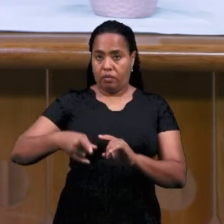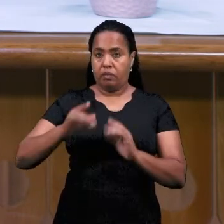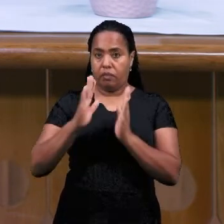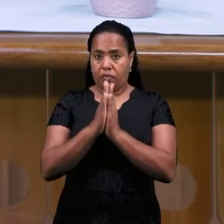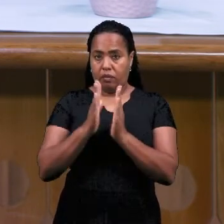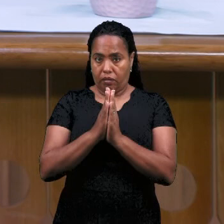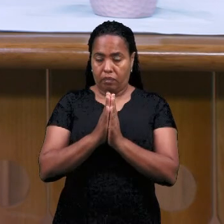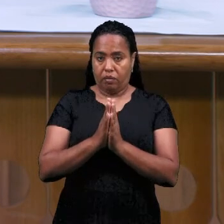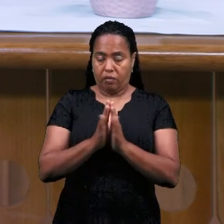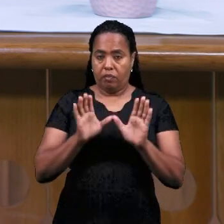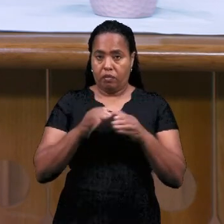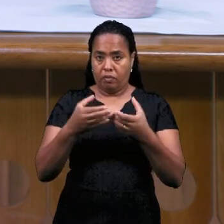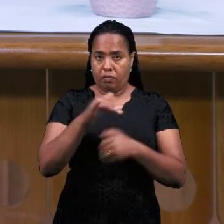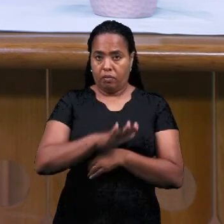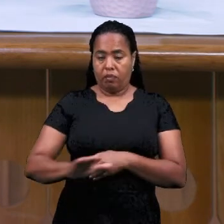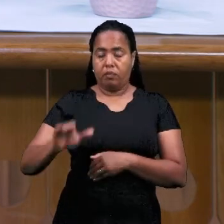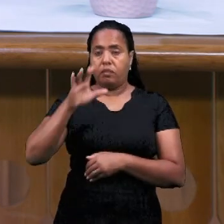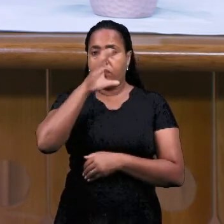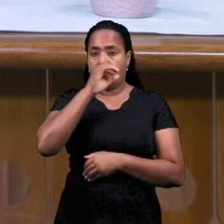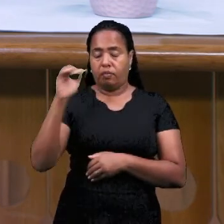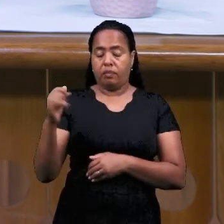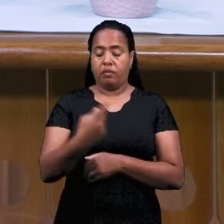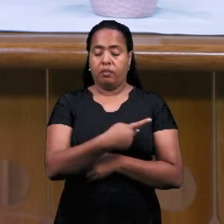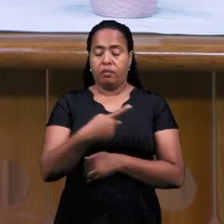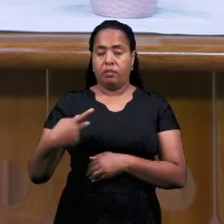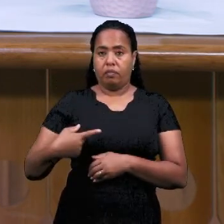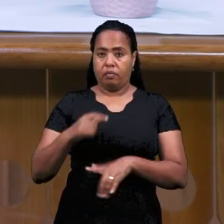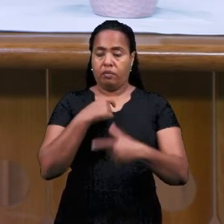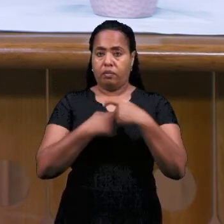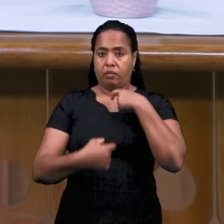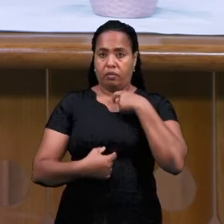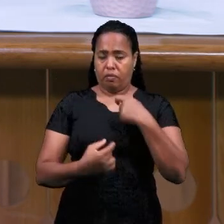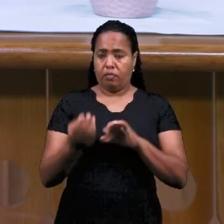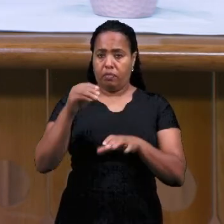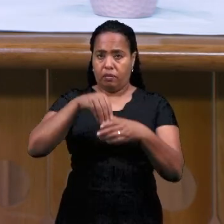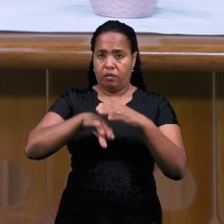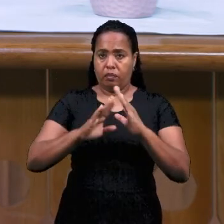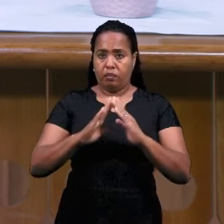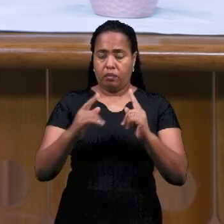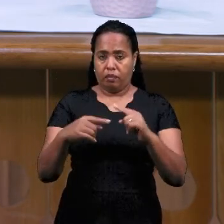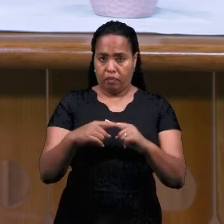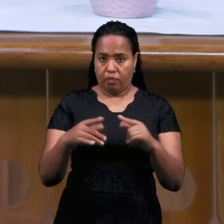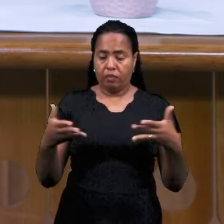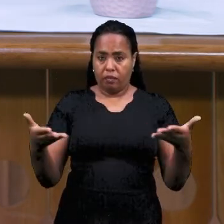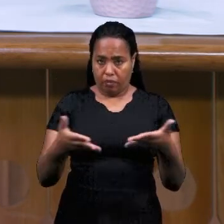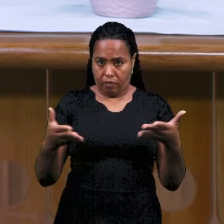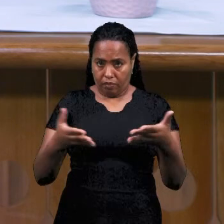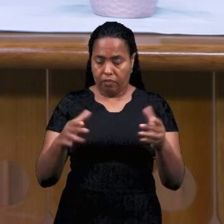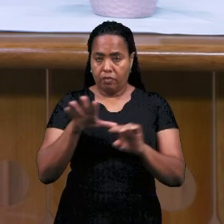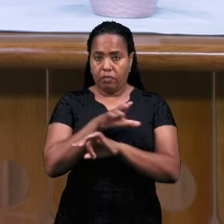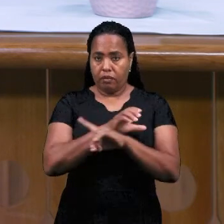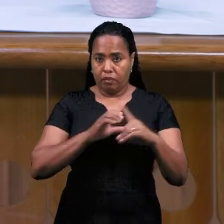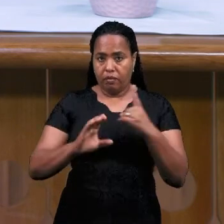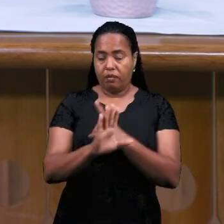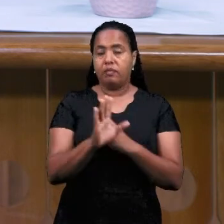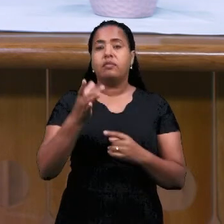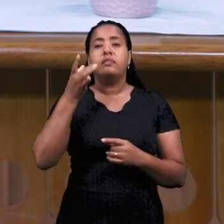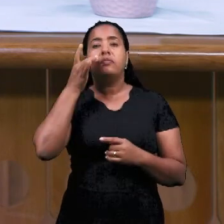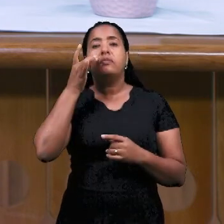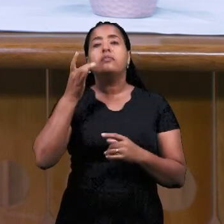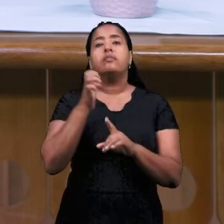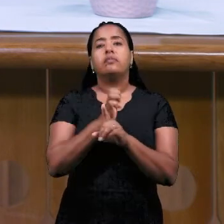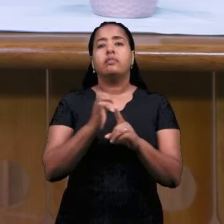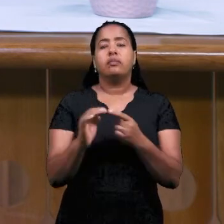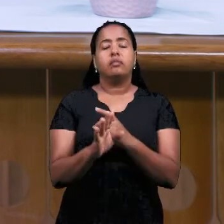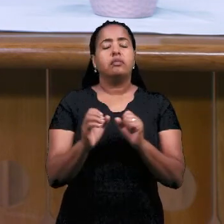enfants intermédiaires et adolescents, les pasteurs et ouvriers qui sont dans les églises en présentiel, l'école biblique,